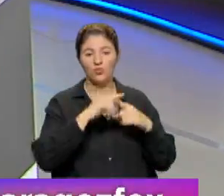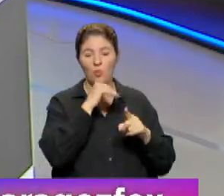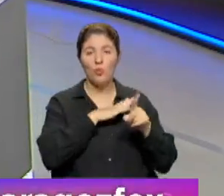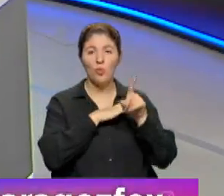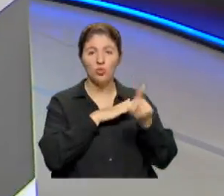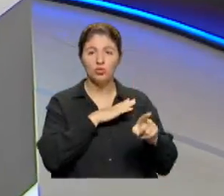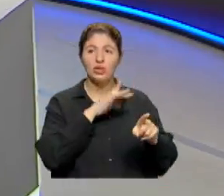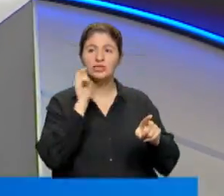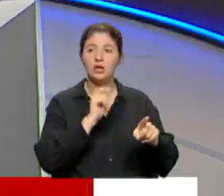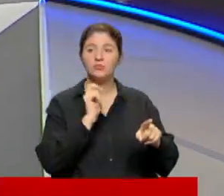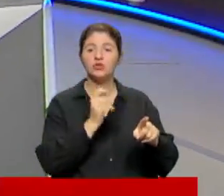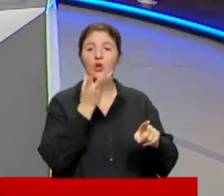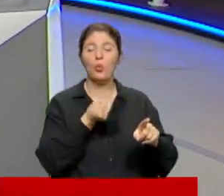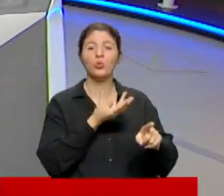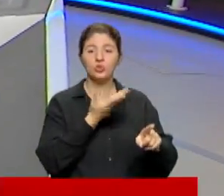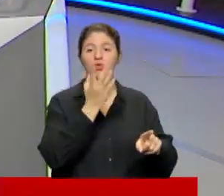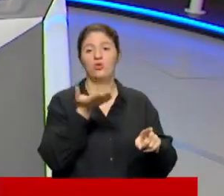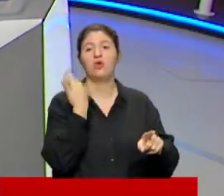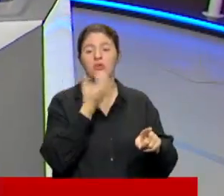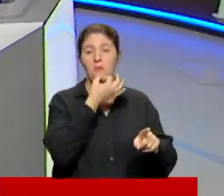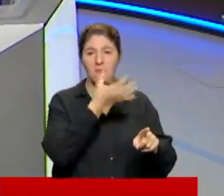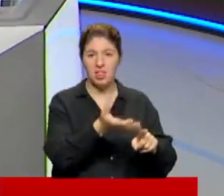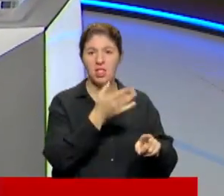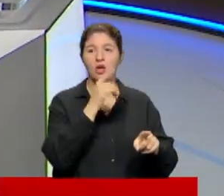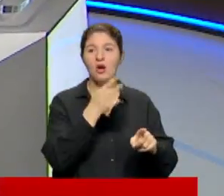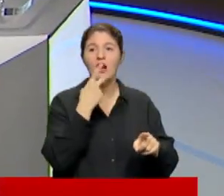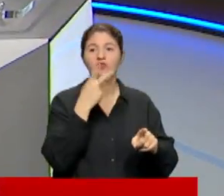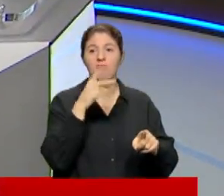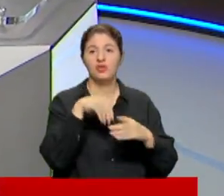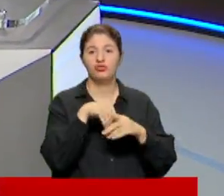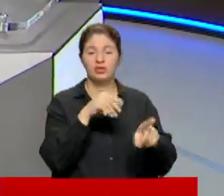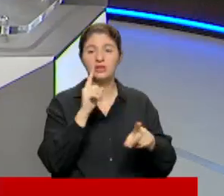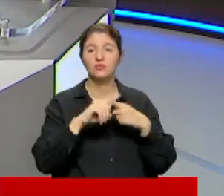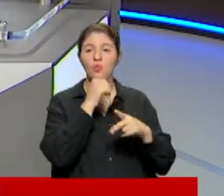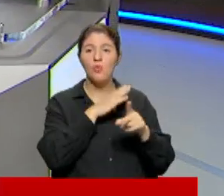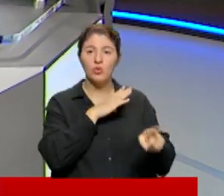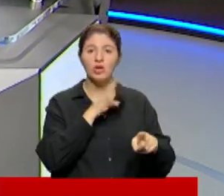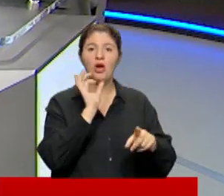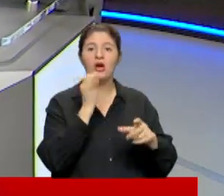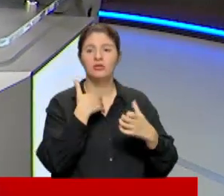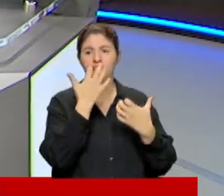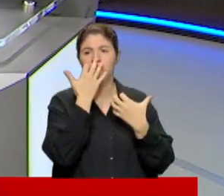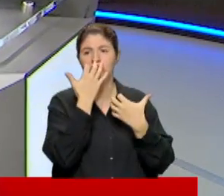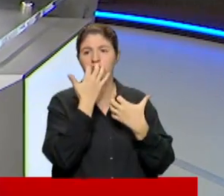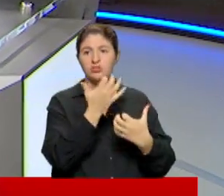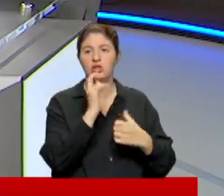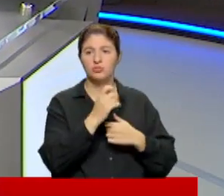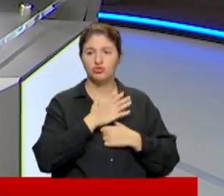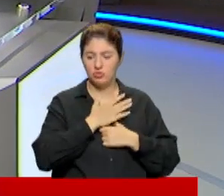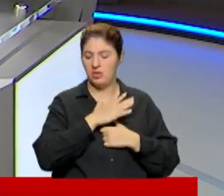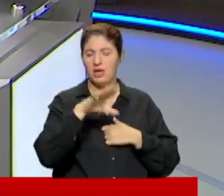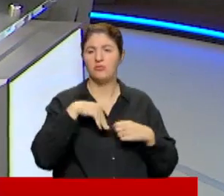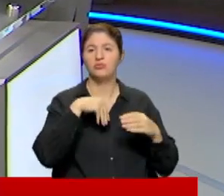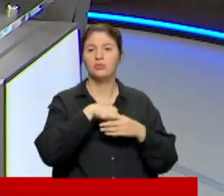Kılıçdaroğlu'nun yapacak olduğu öncesinde duyurmuştu o açıklamadı kılıçdaroğlu' da önereceğim hepimiz için bir